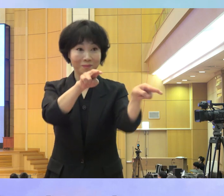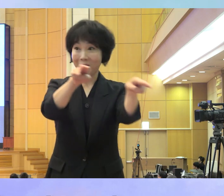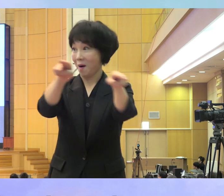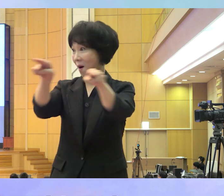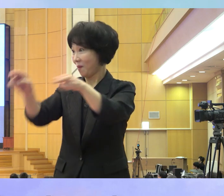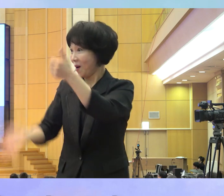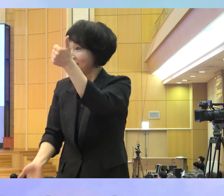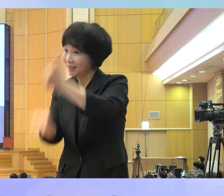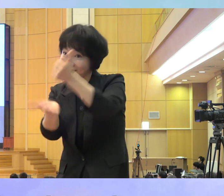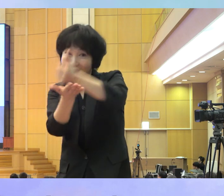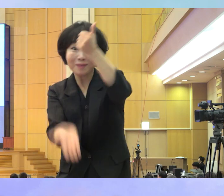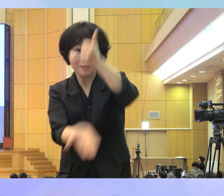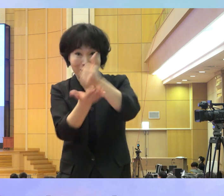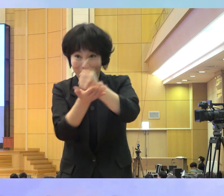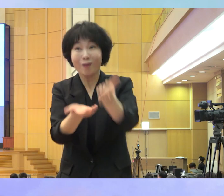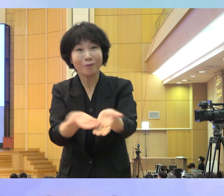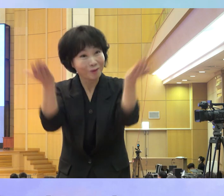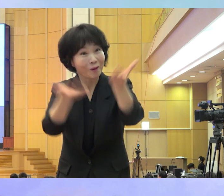만한 믿음이 있는 사람도 있겠지만